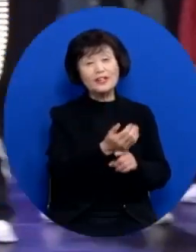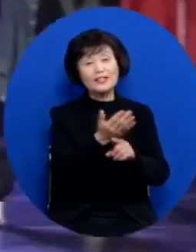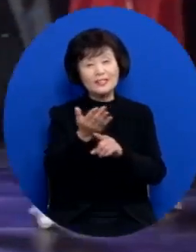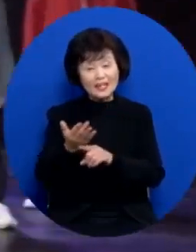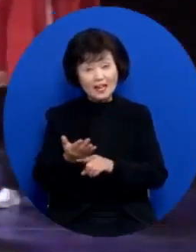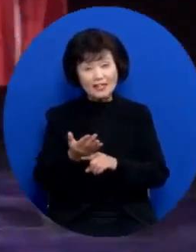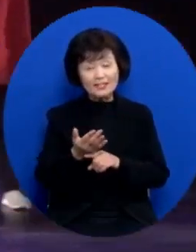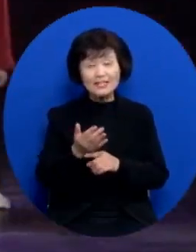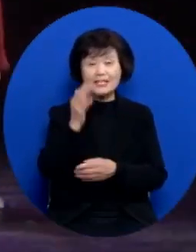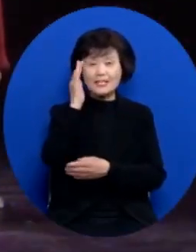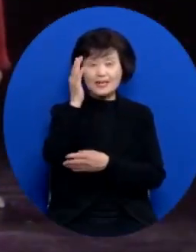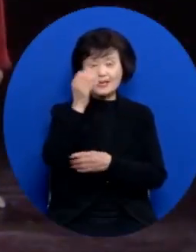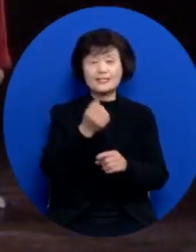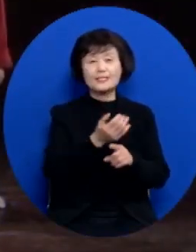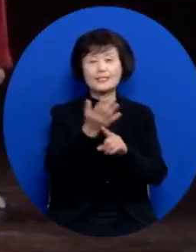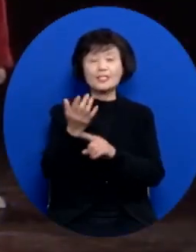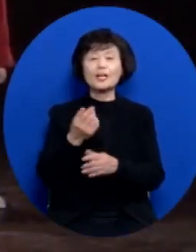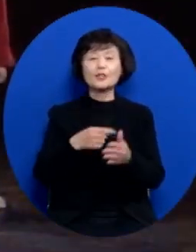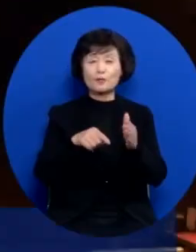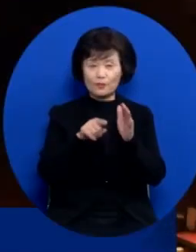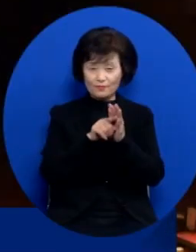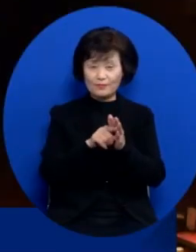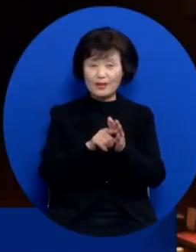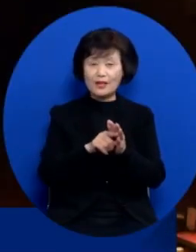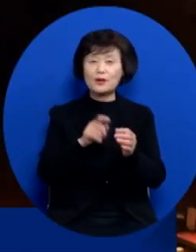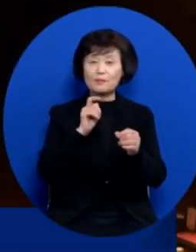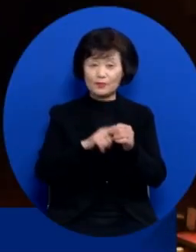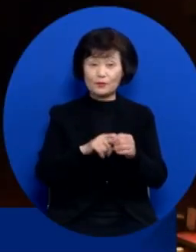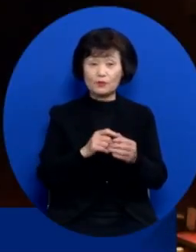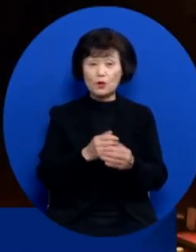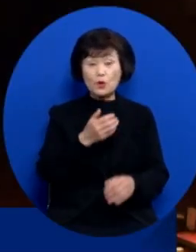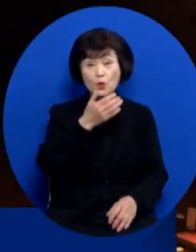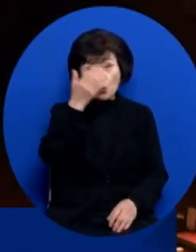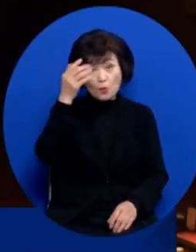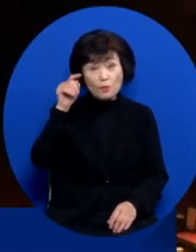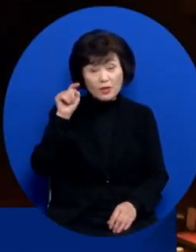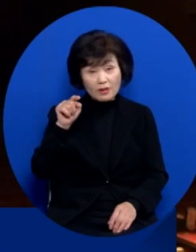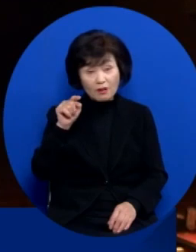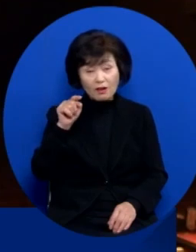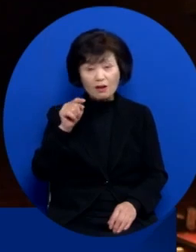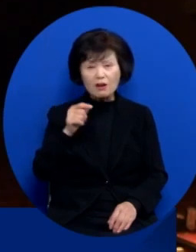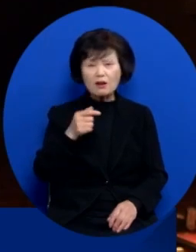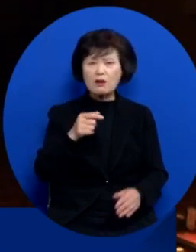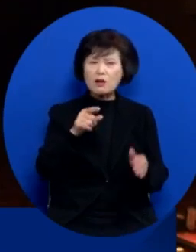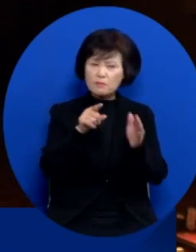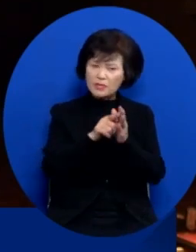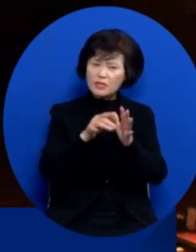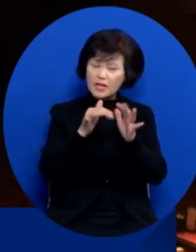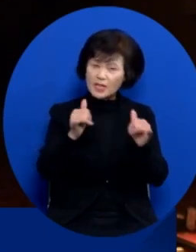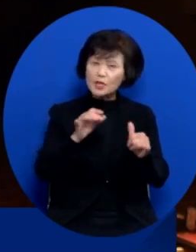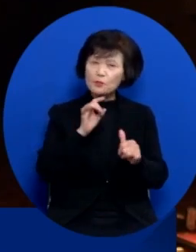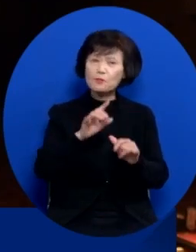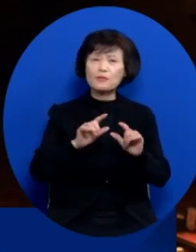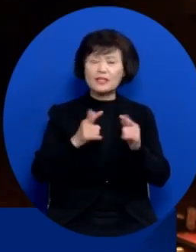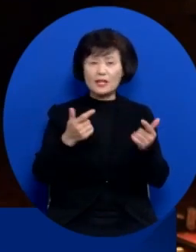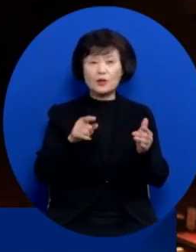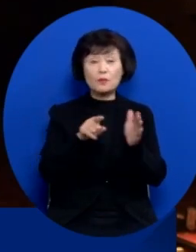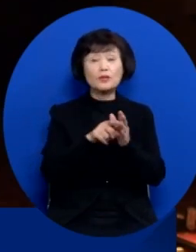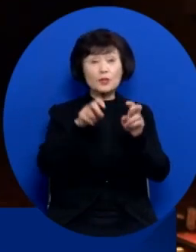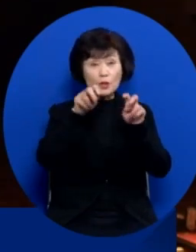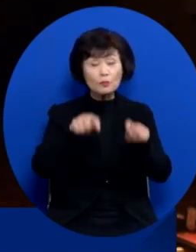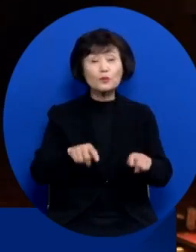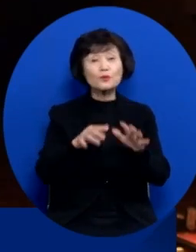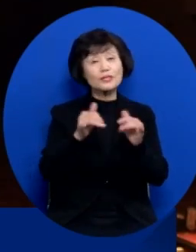전하고자 기획했습니다. 꿈이라는 게 기독교인도 마찬가지지만 비기독교인한테도 공감대 형성할 수 있을 것